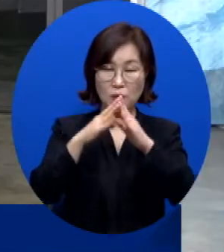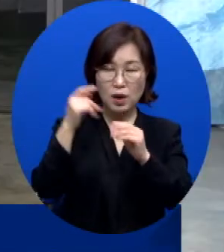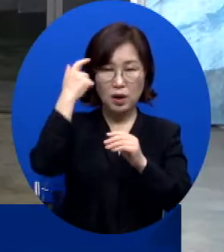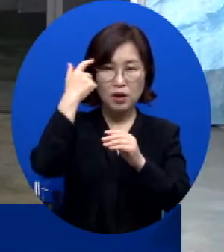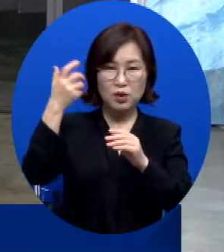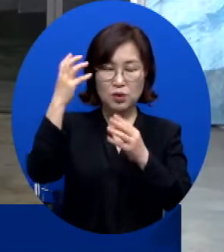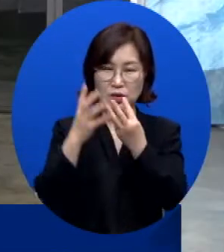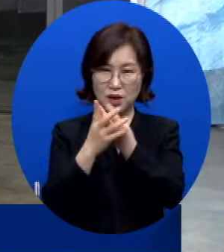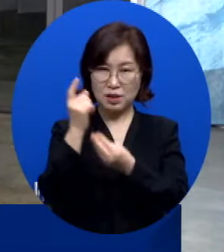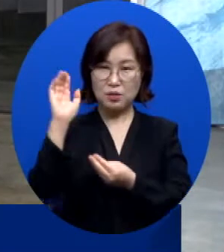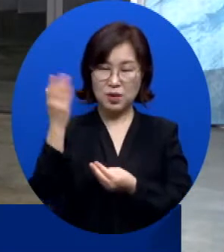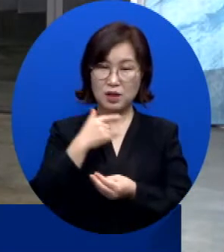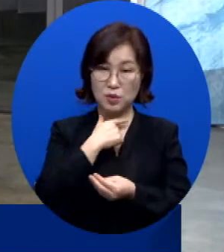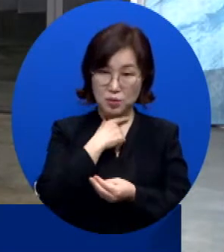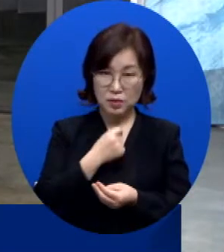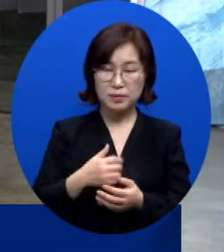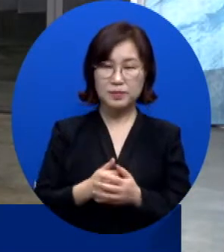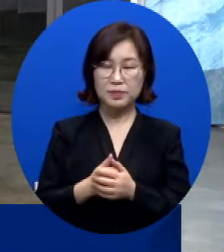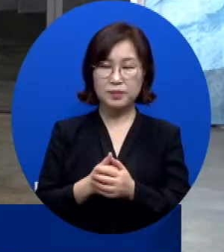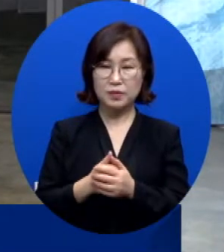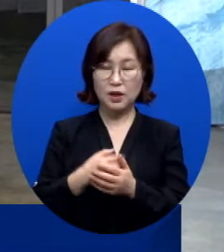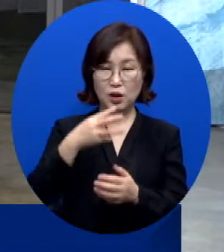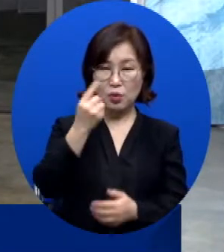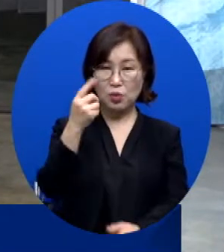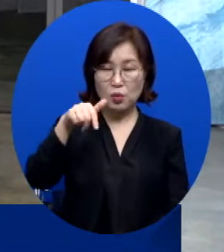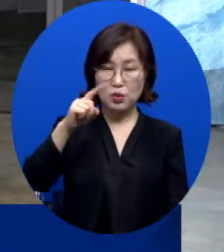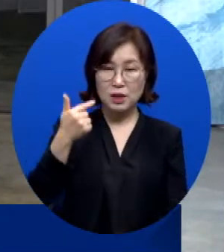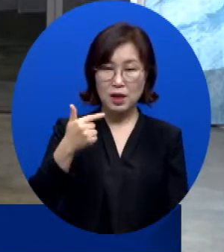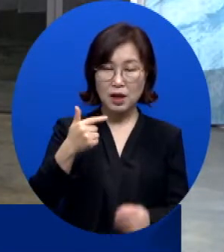있는 로잔 운동을 통하여서